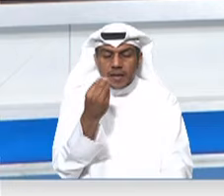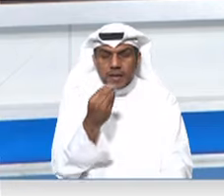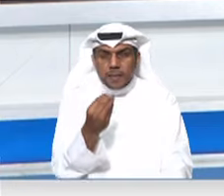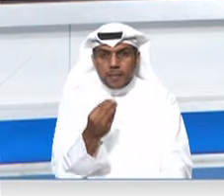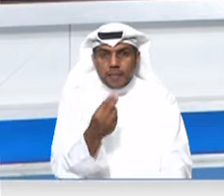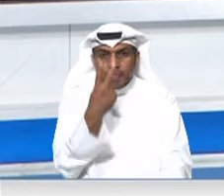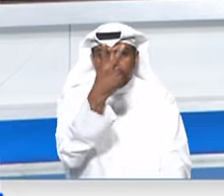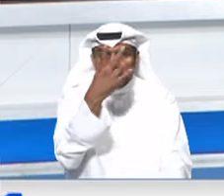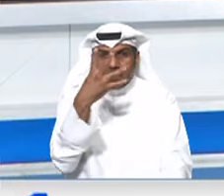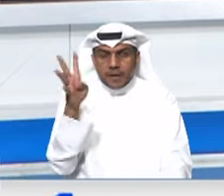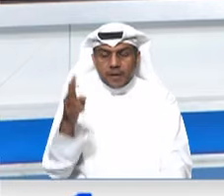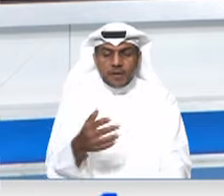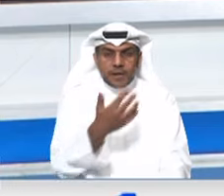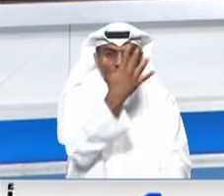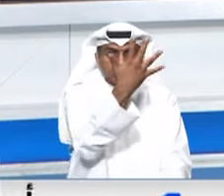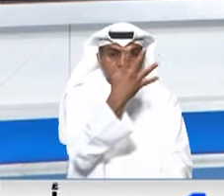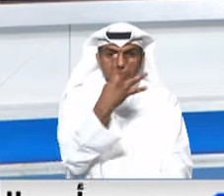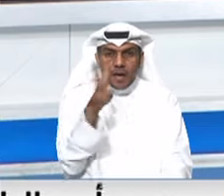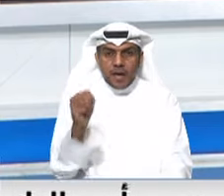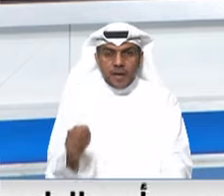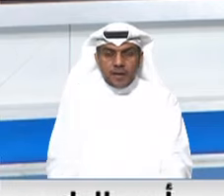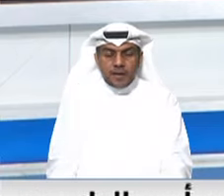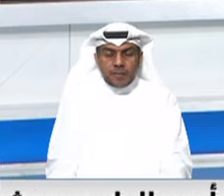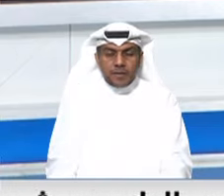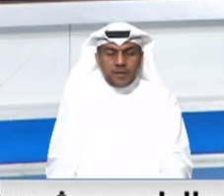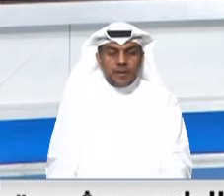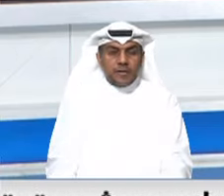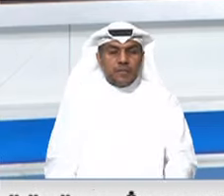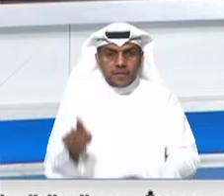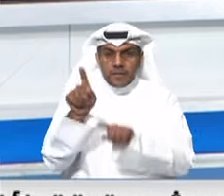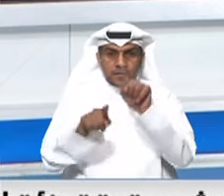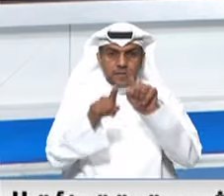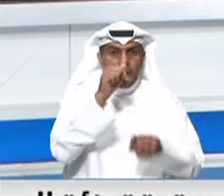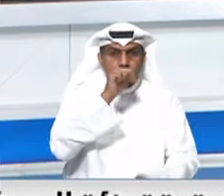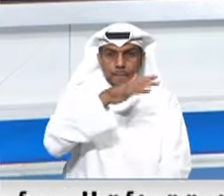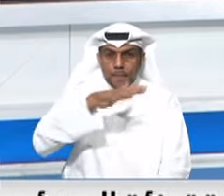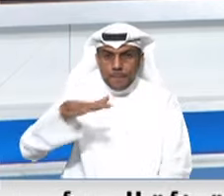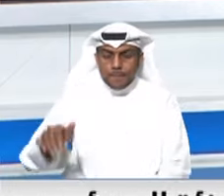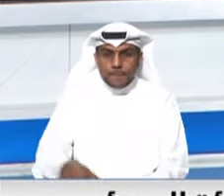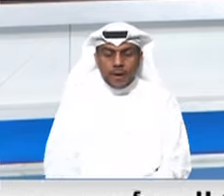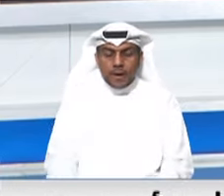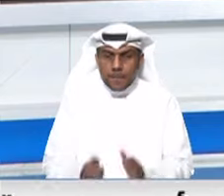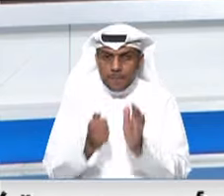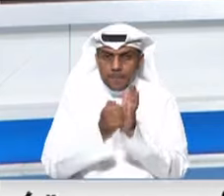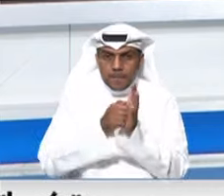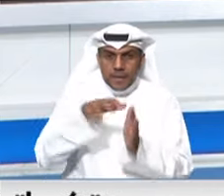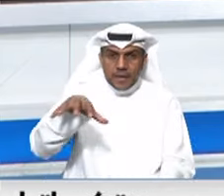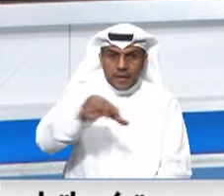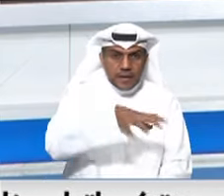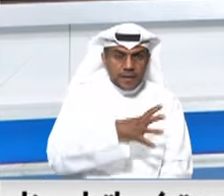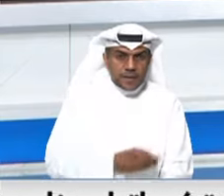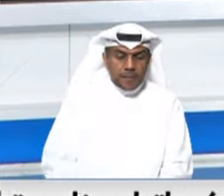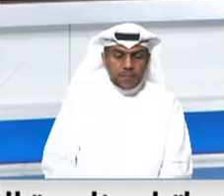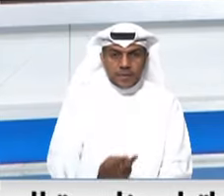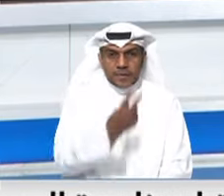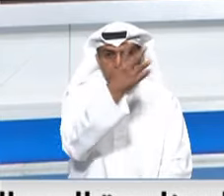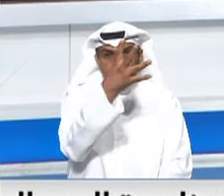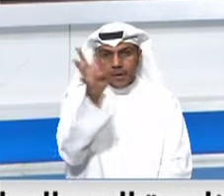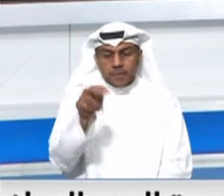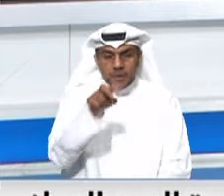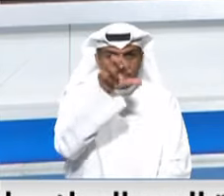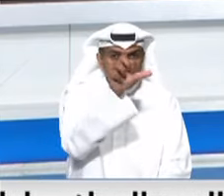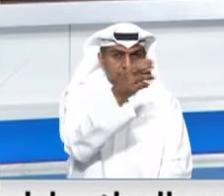بين 42 الى 45 درجه مئويه في بعض المناطق الساحليه المناطق السكنيه تتراوح درجات الحراره ما بين ال 47